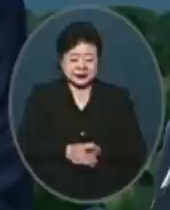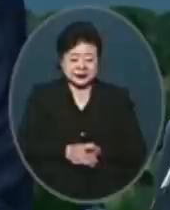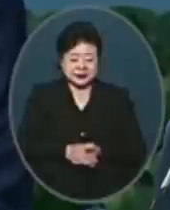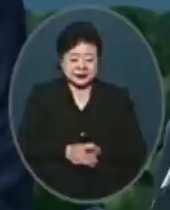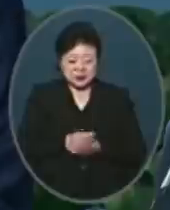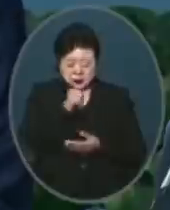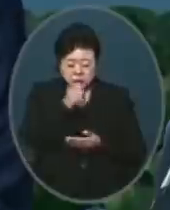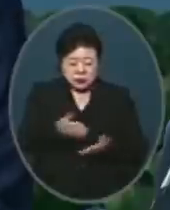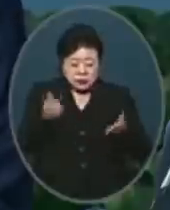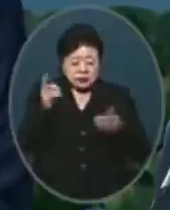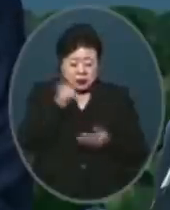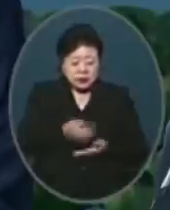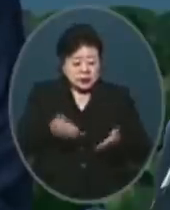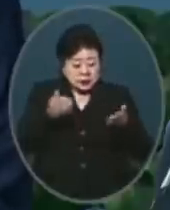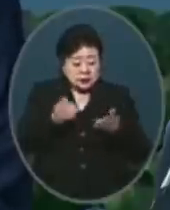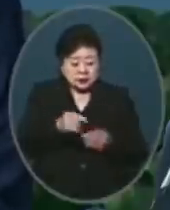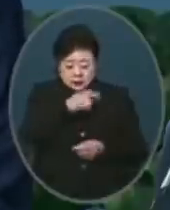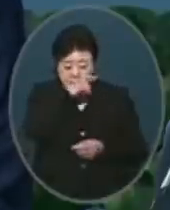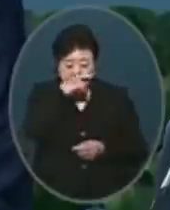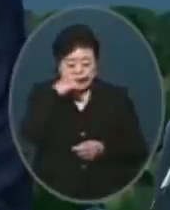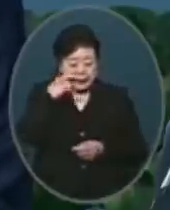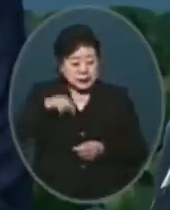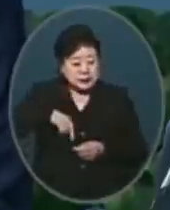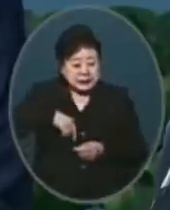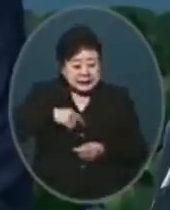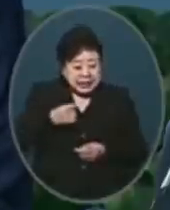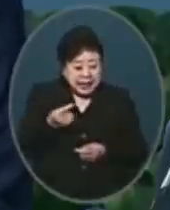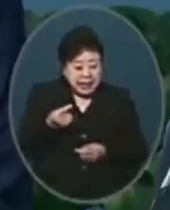좋은 그릇인지 나쁜 그릇인지 그 자체는